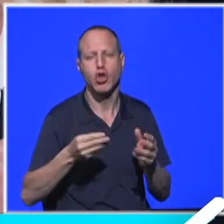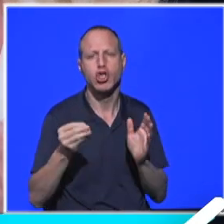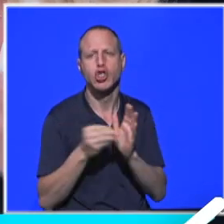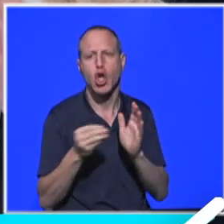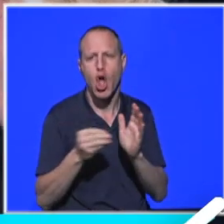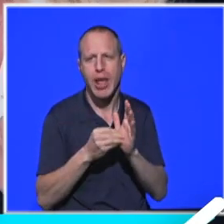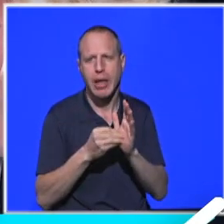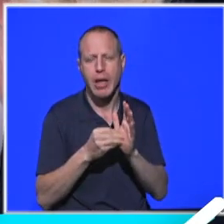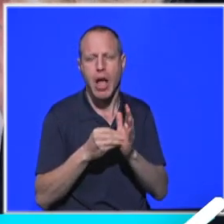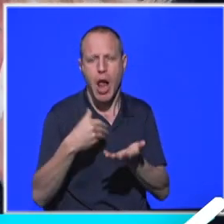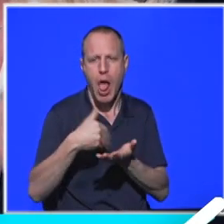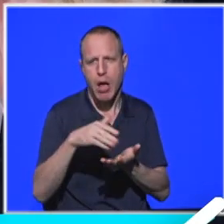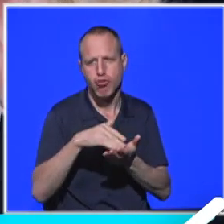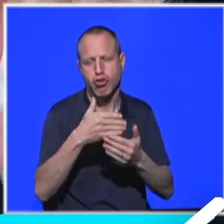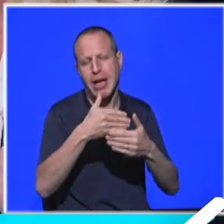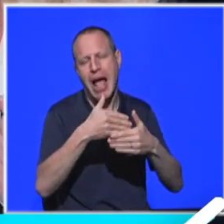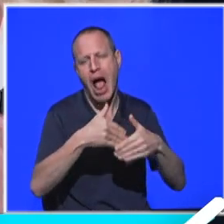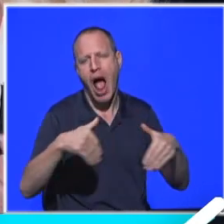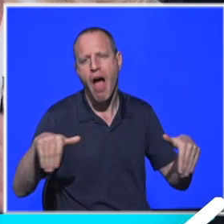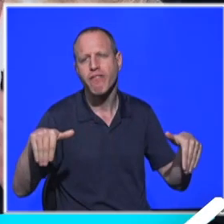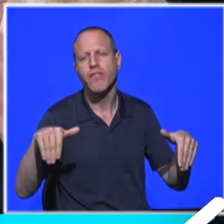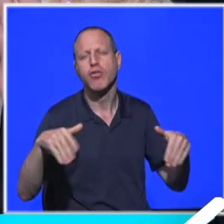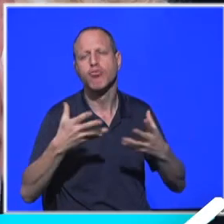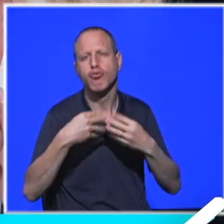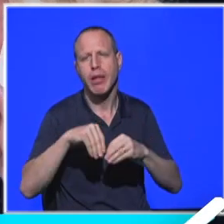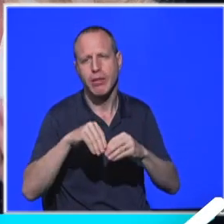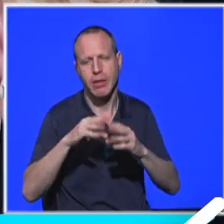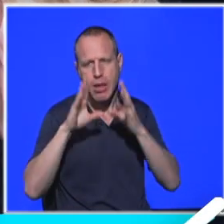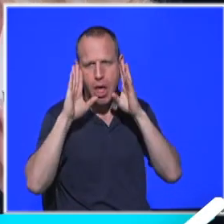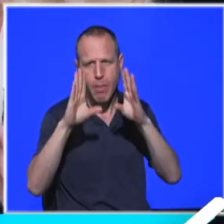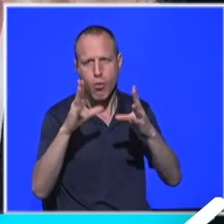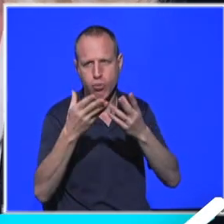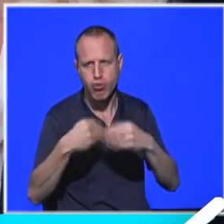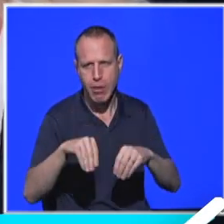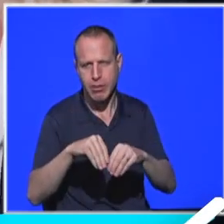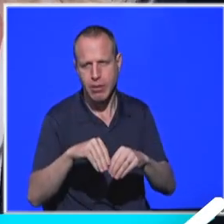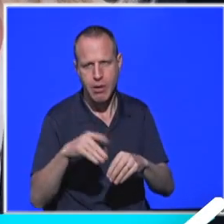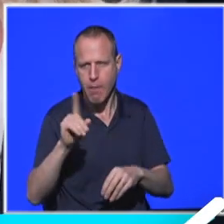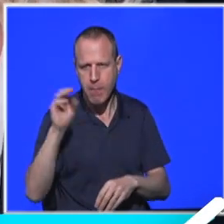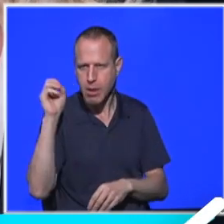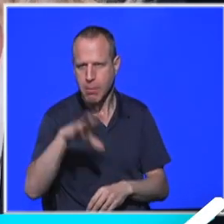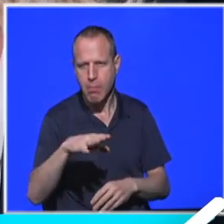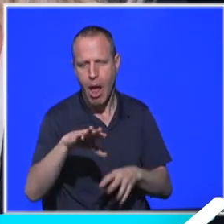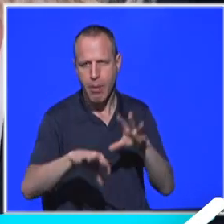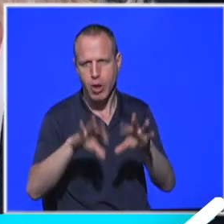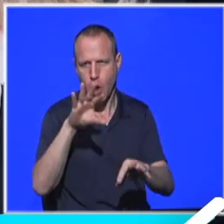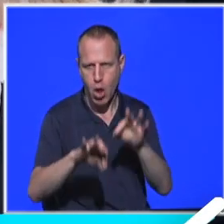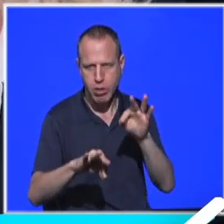צורך להמשיך את הקו המשפחתי. את האמון המשפחתי. ומי מגיע בעצם